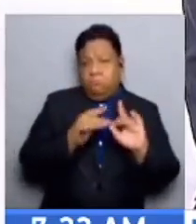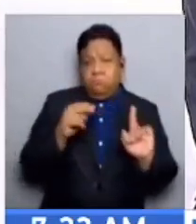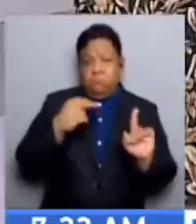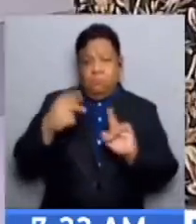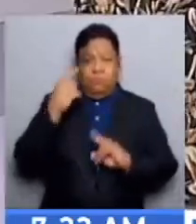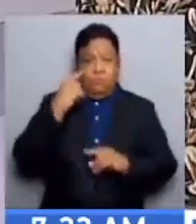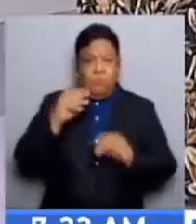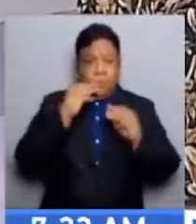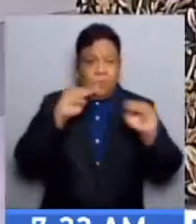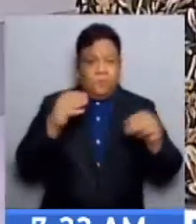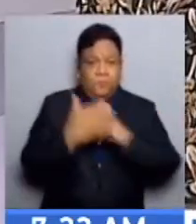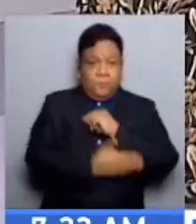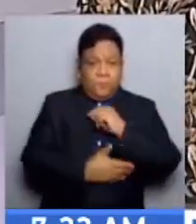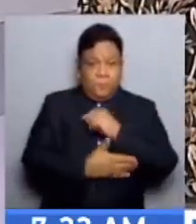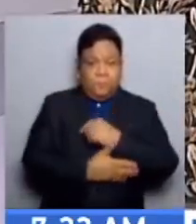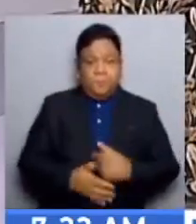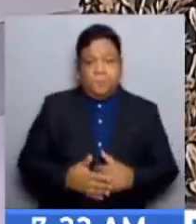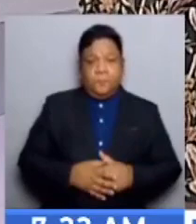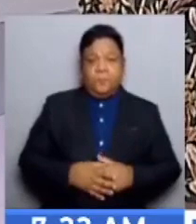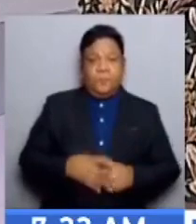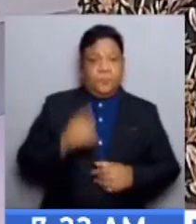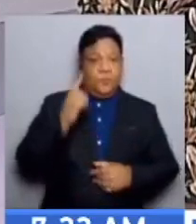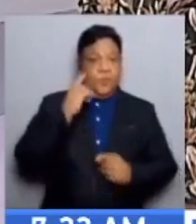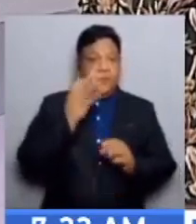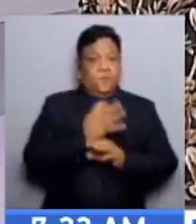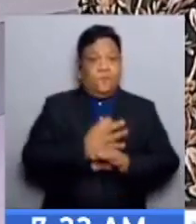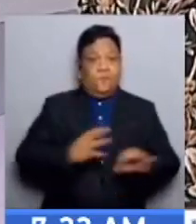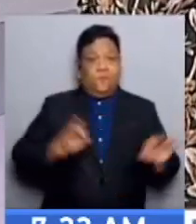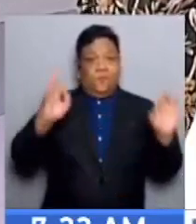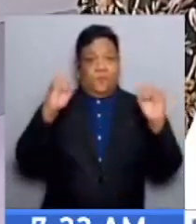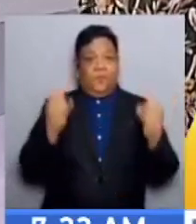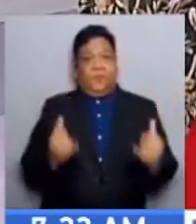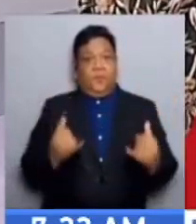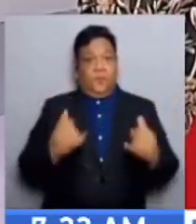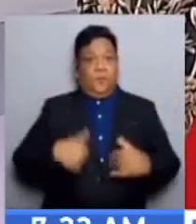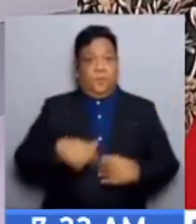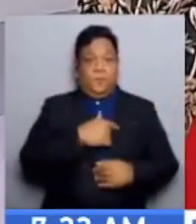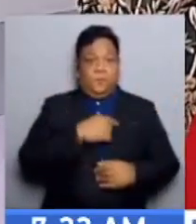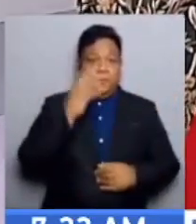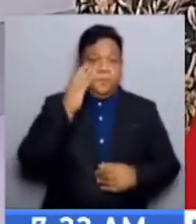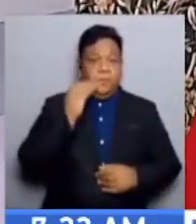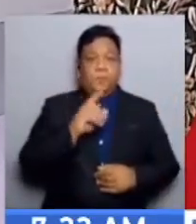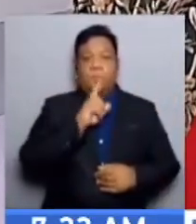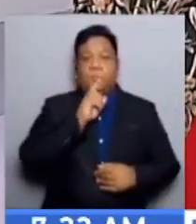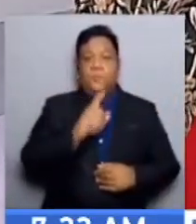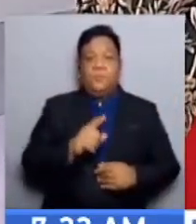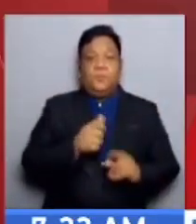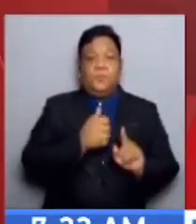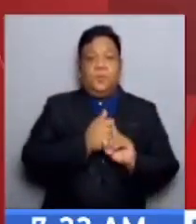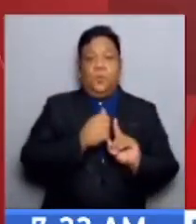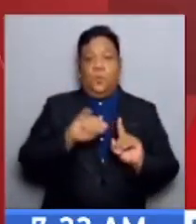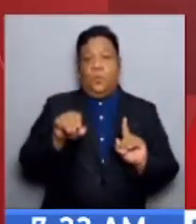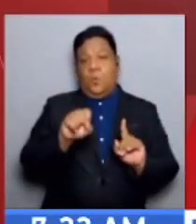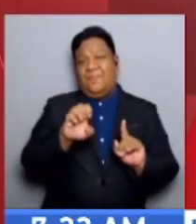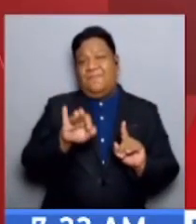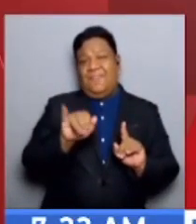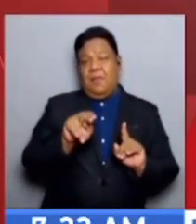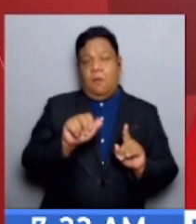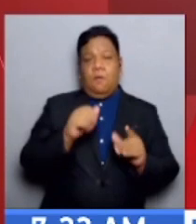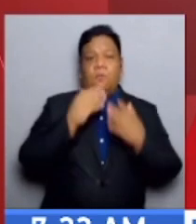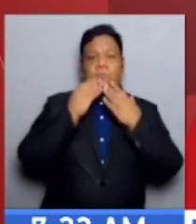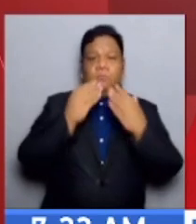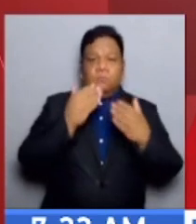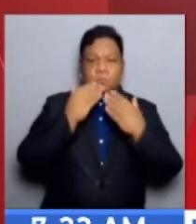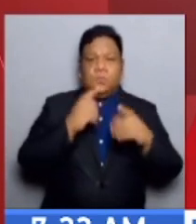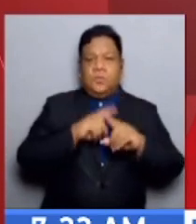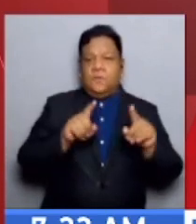Igan Ate Su, para sa kalayaan tinatamasa natin ngayon, pinasasalamatan ni Josefina Cuelo, ama bayaning nagbuwis ng